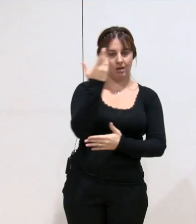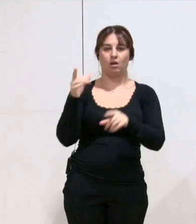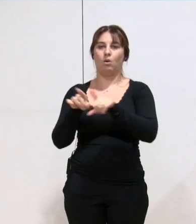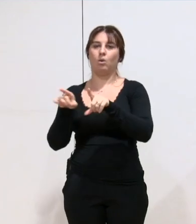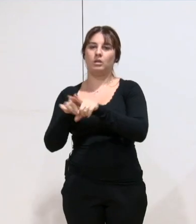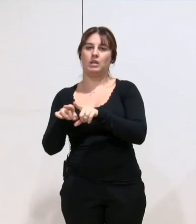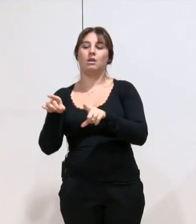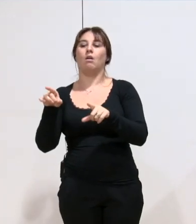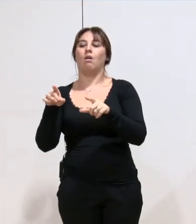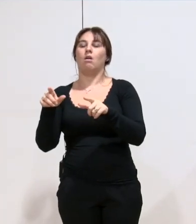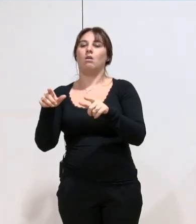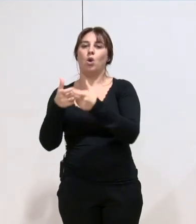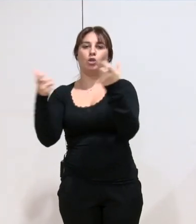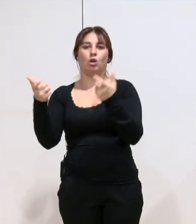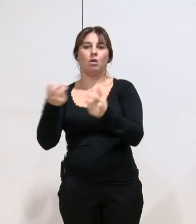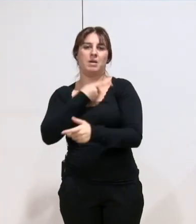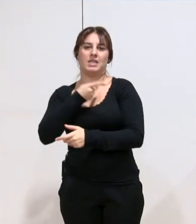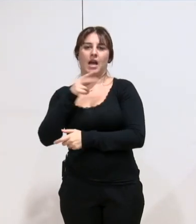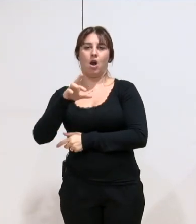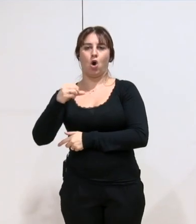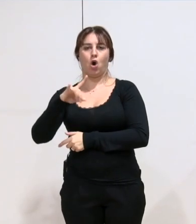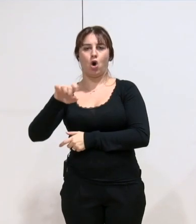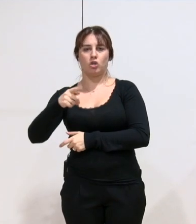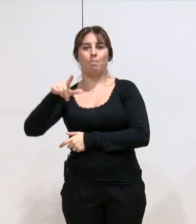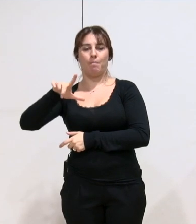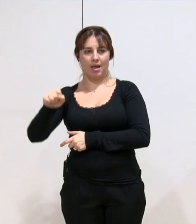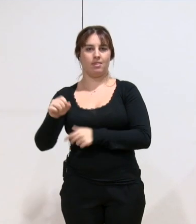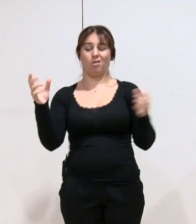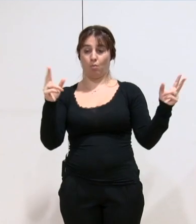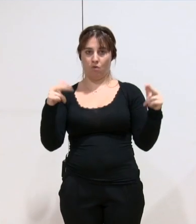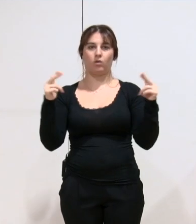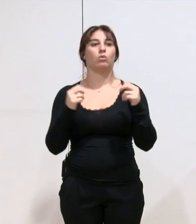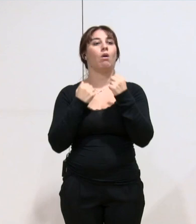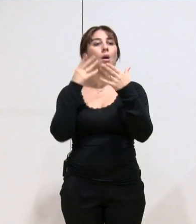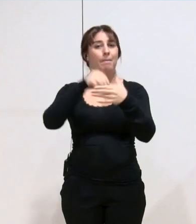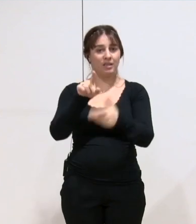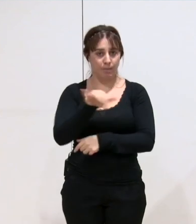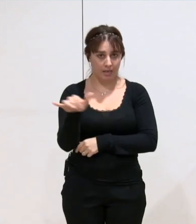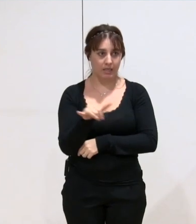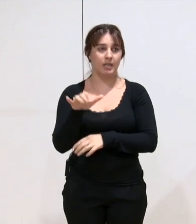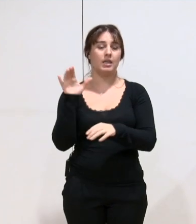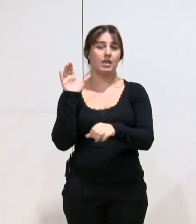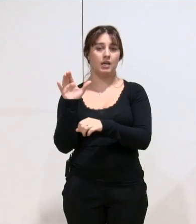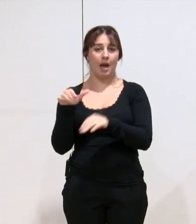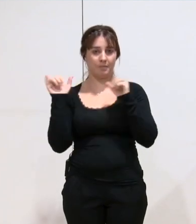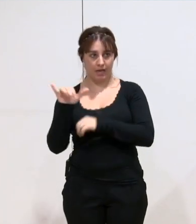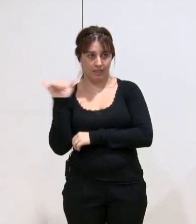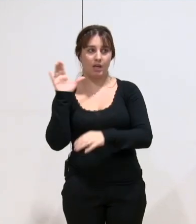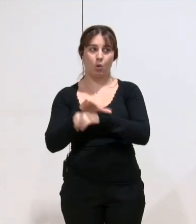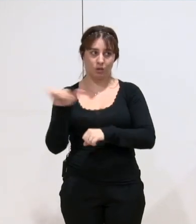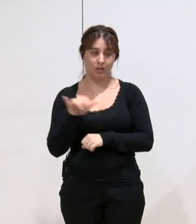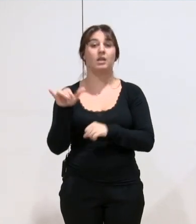Roche-Plane. Qui ne prend pas part au vote ? Qui s'abstient ? Qui vote contre ? Qui vote pour ? Unanimité. Je vous